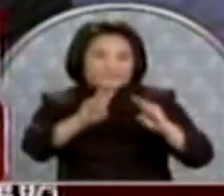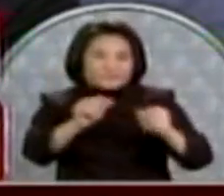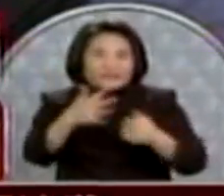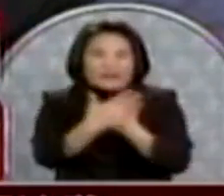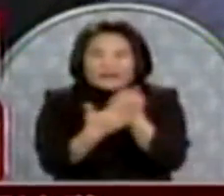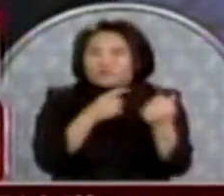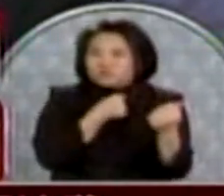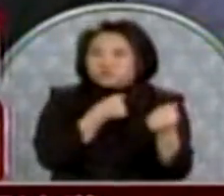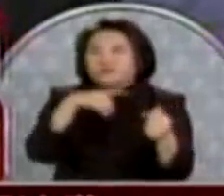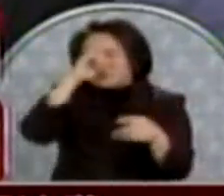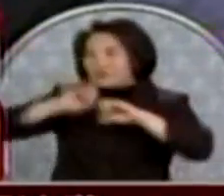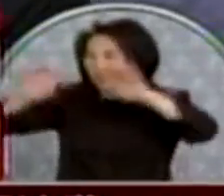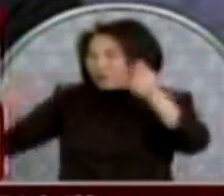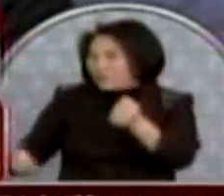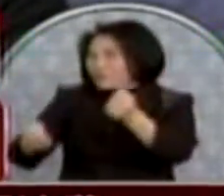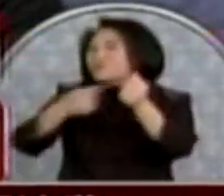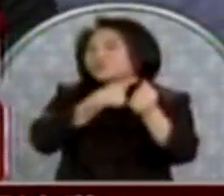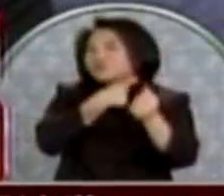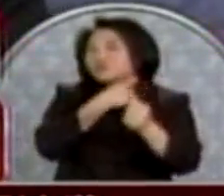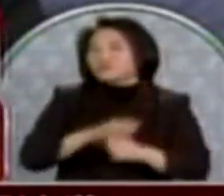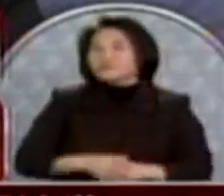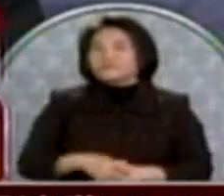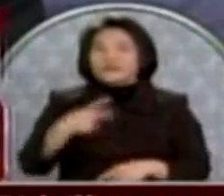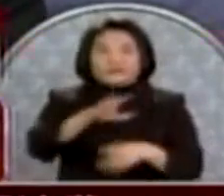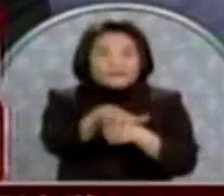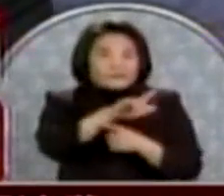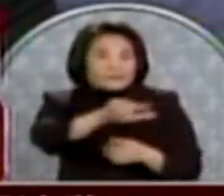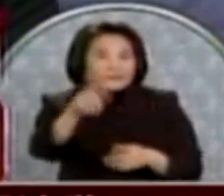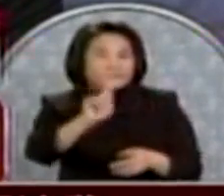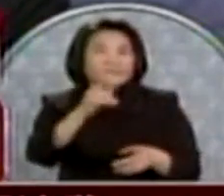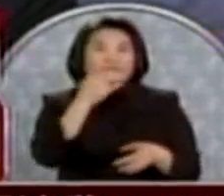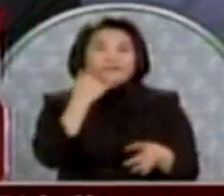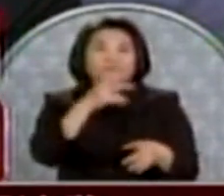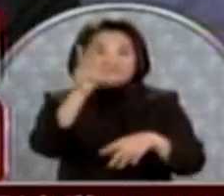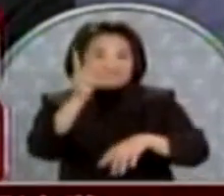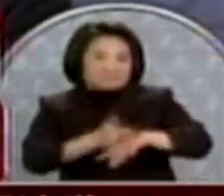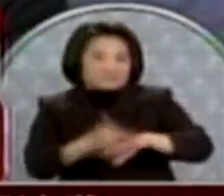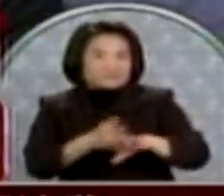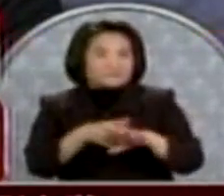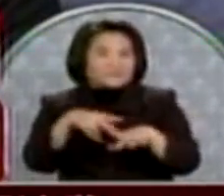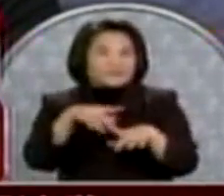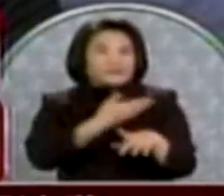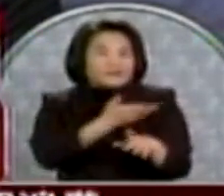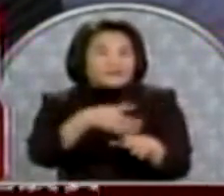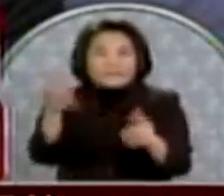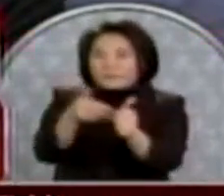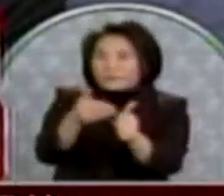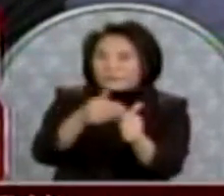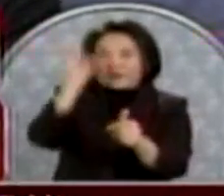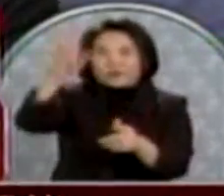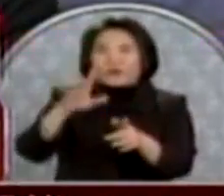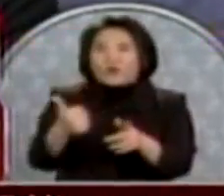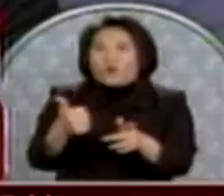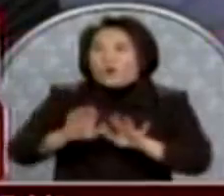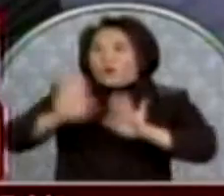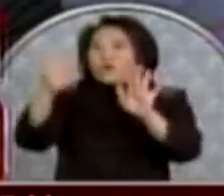一番热情让其他的人民知道，尤其是把哪些农产品能够透过科技的方法找到它更亮丽的